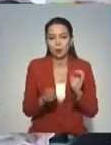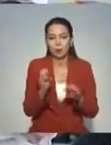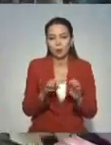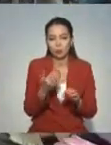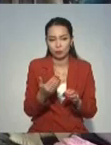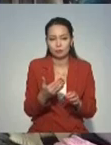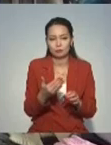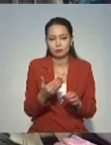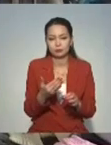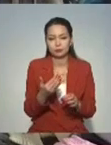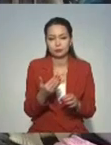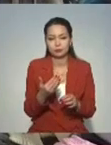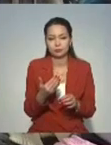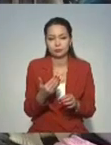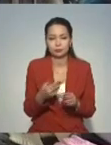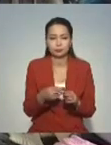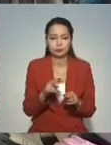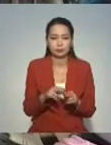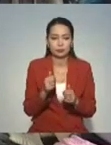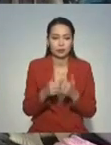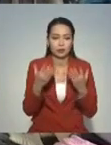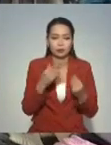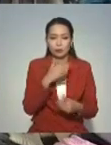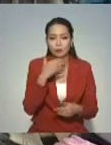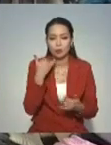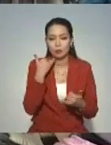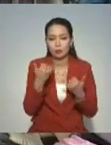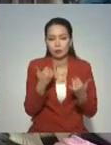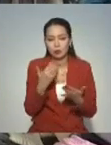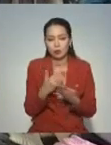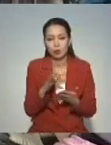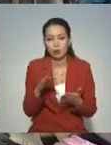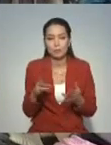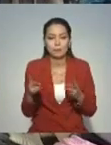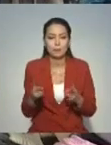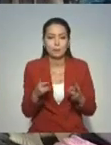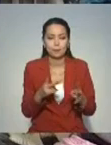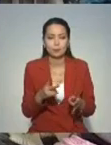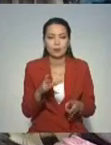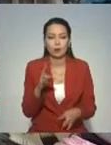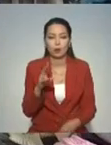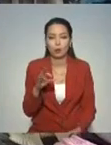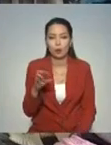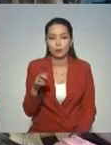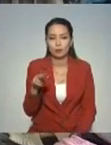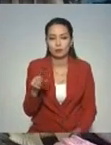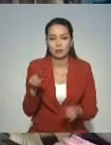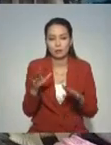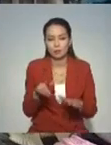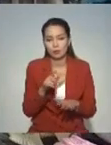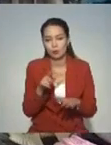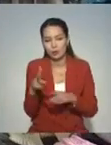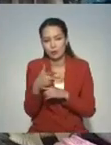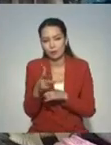стационарный. С вчерашнего дня к нам поступает очень много звонков от пострадавших хабдинцев. Люди скидывают